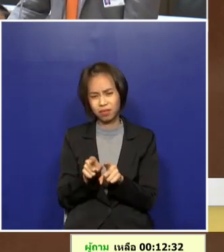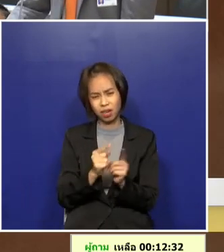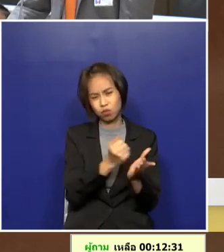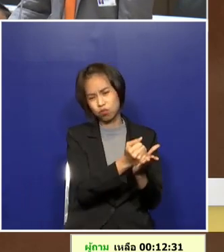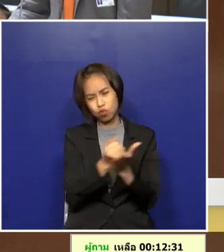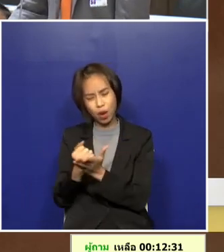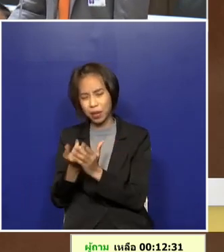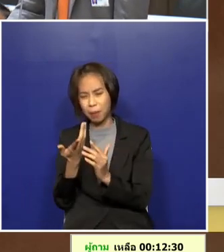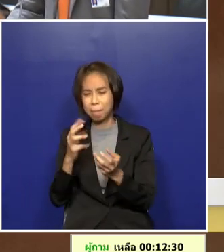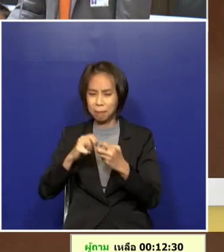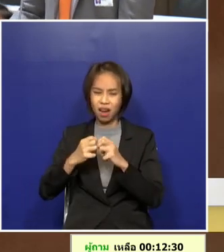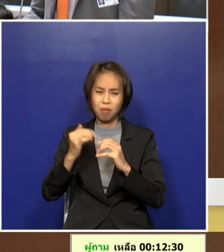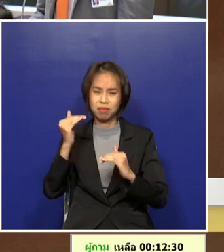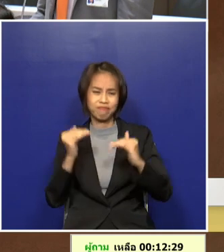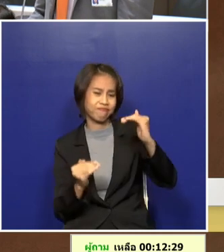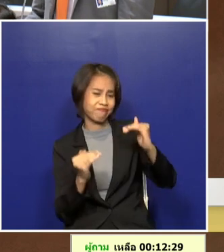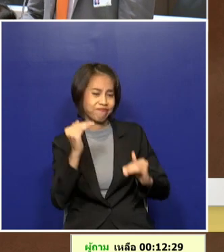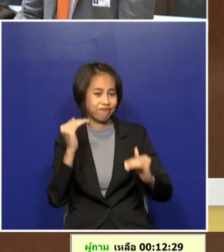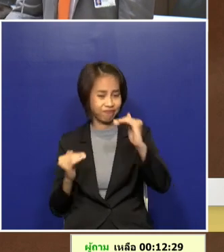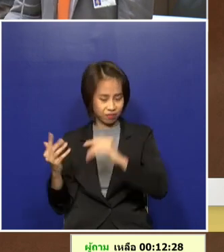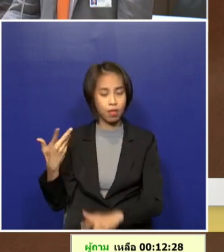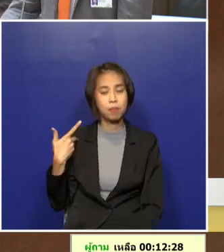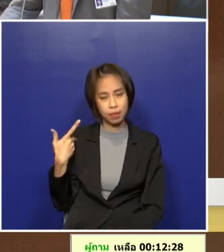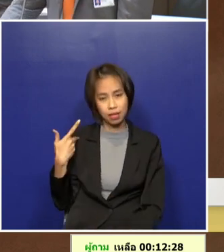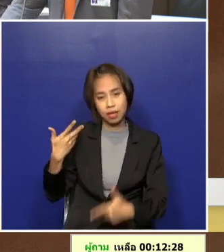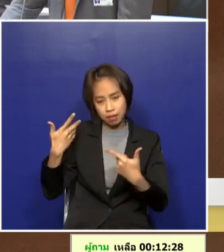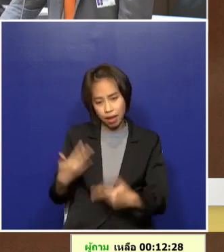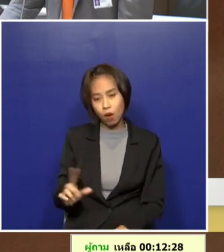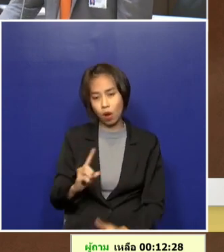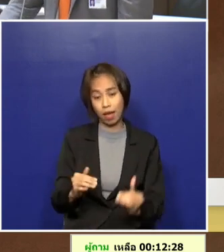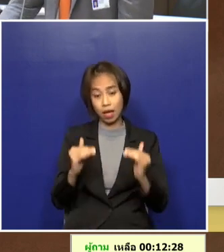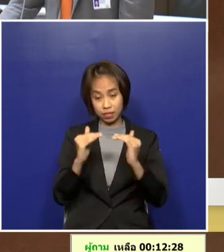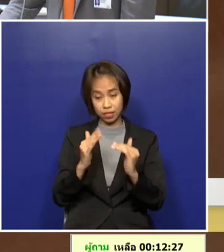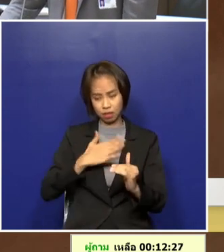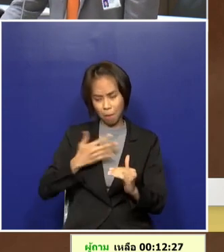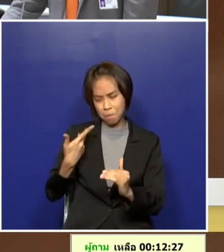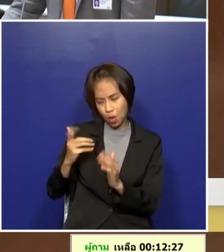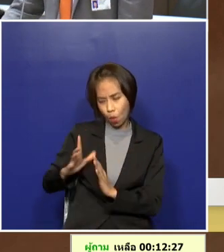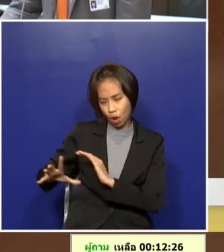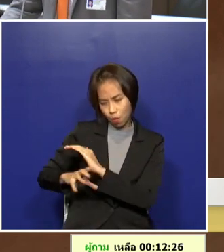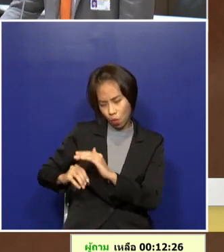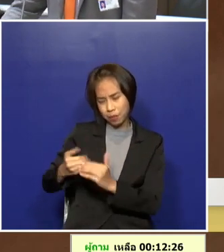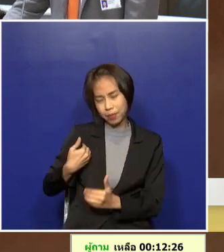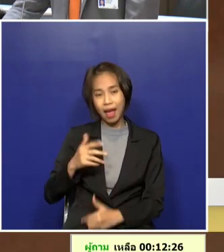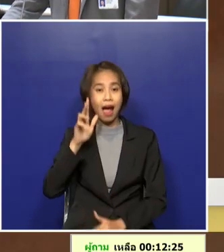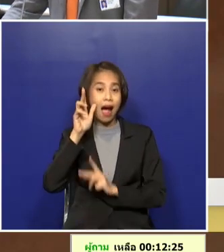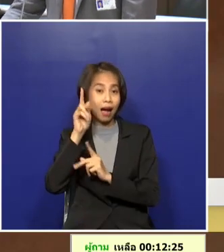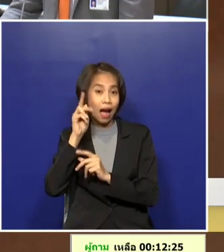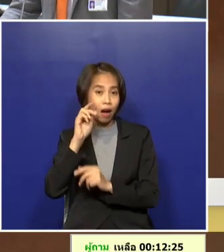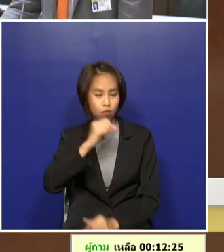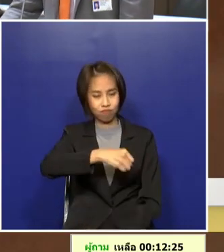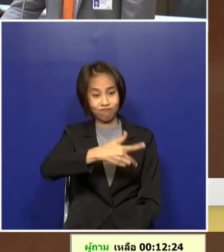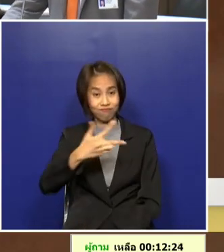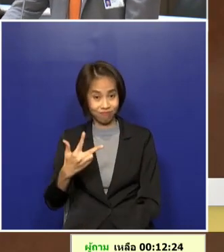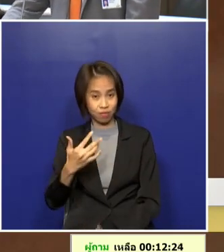ครับอย่างเงี้ยยังมีปัญหาต่างๆเรื่องการสวมสิทธิ์ต่างๆนะครับอย่างข่าวไทยพีเอสก็ไทย PBS ก็ออกนะครับที่ขอ